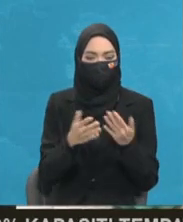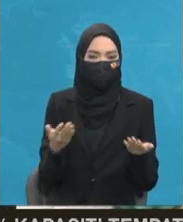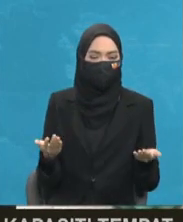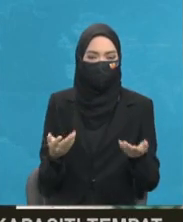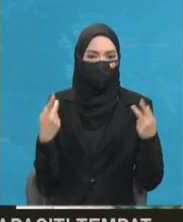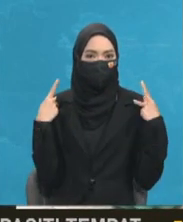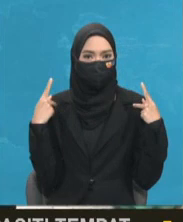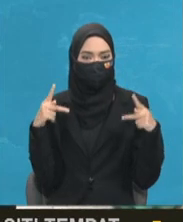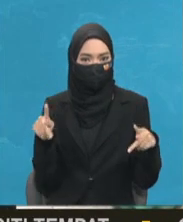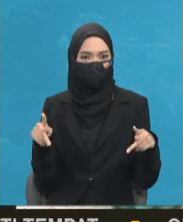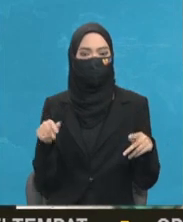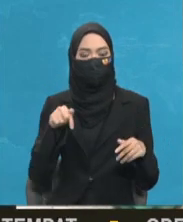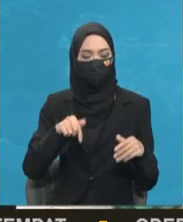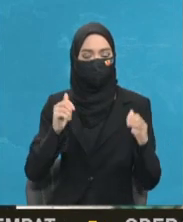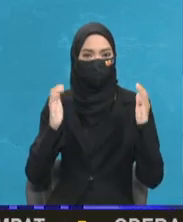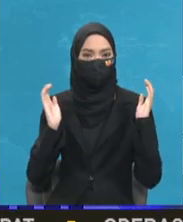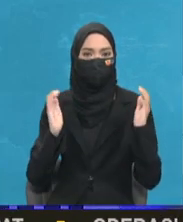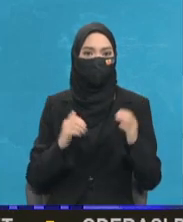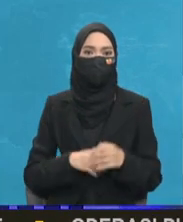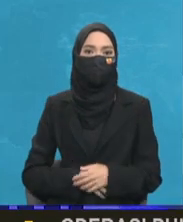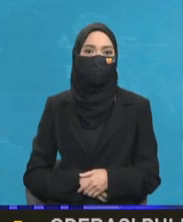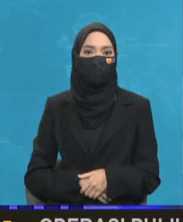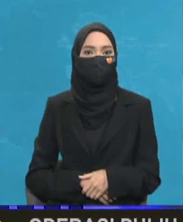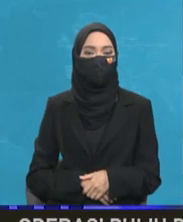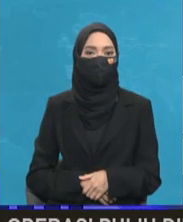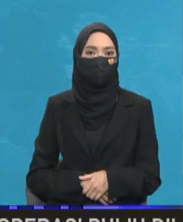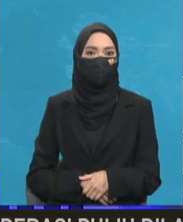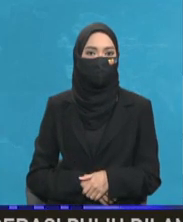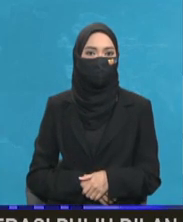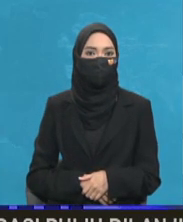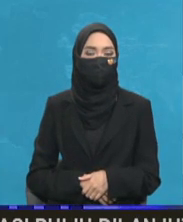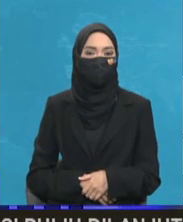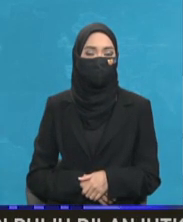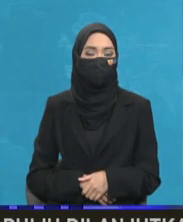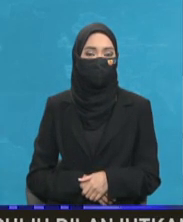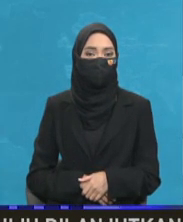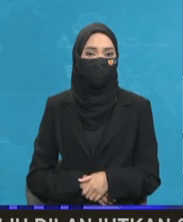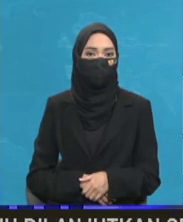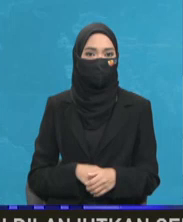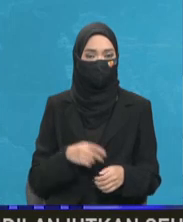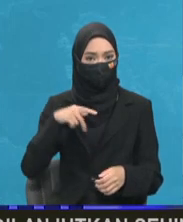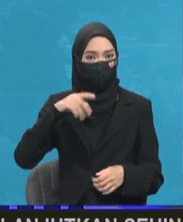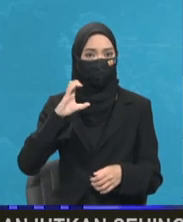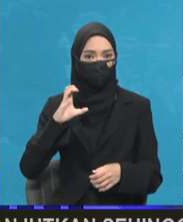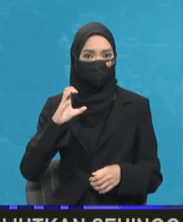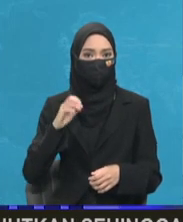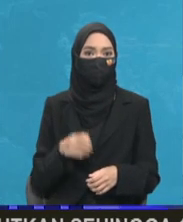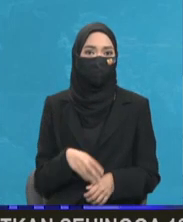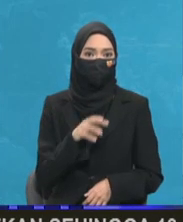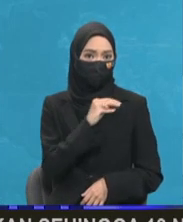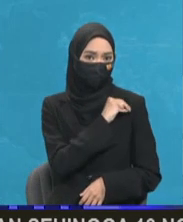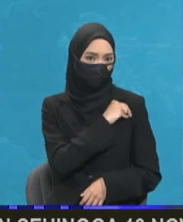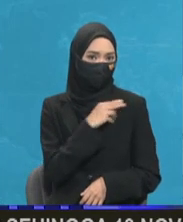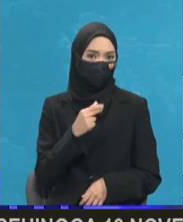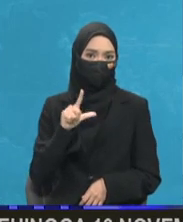perannya gaaan di negara ini Halo semua saya sedang bid yang sama menteri hal ihwal Negeri turut